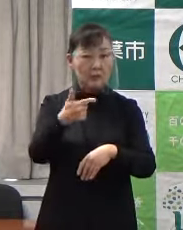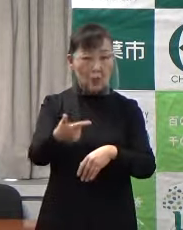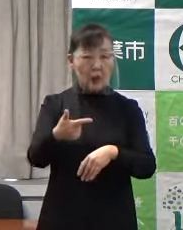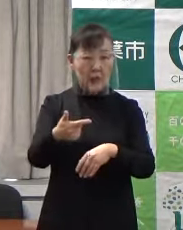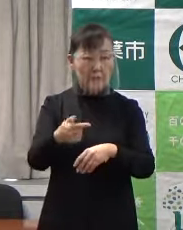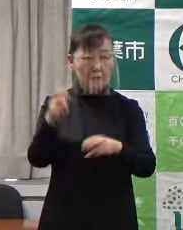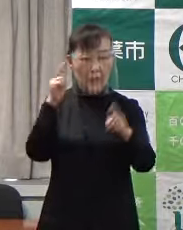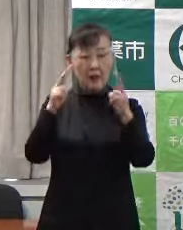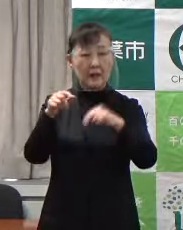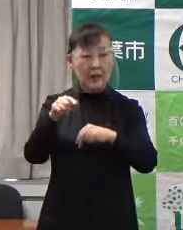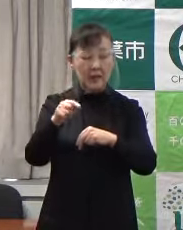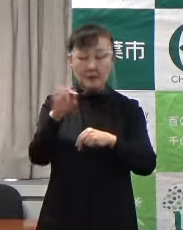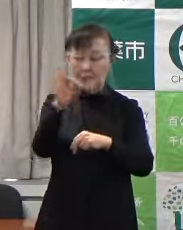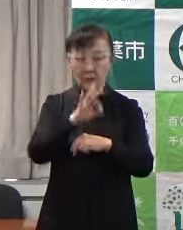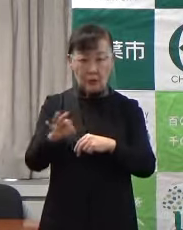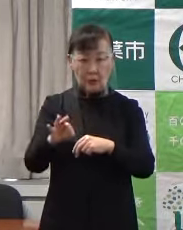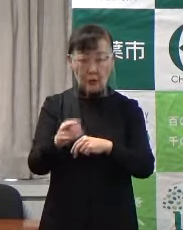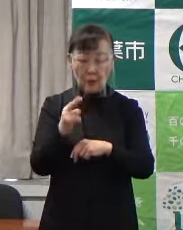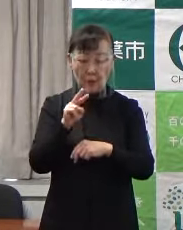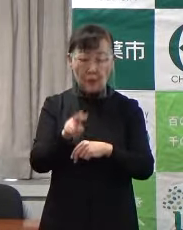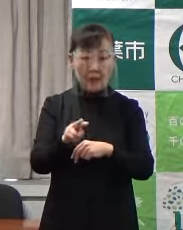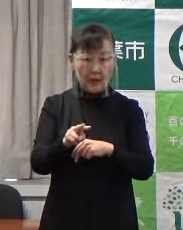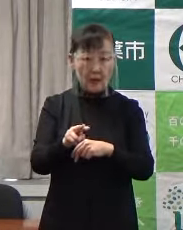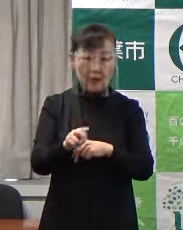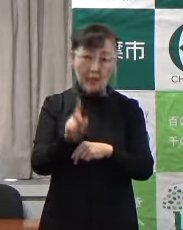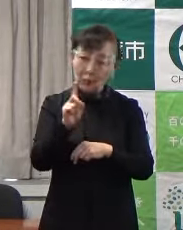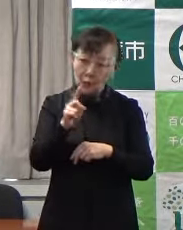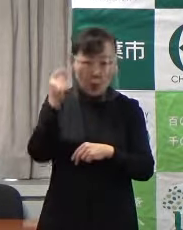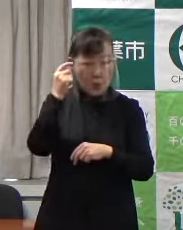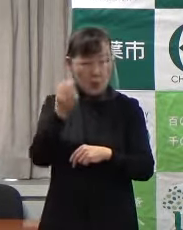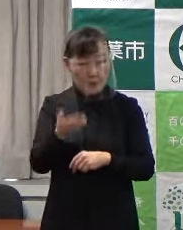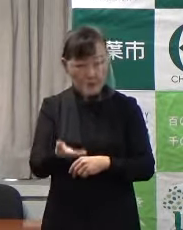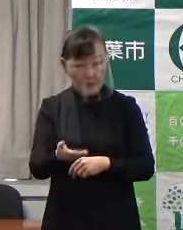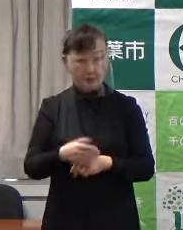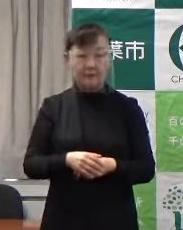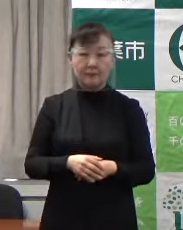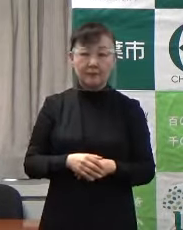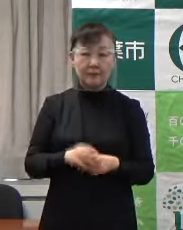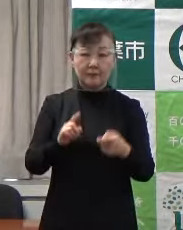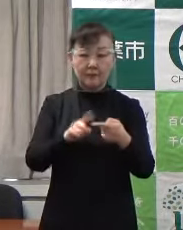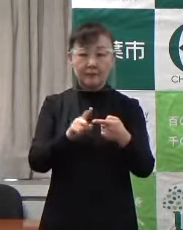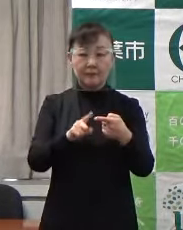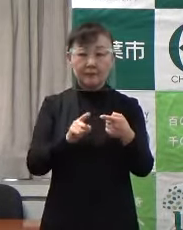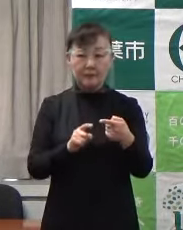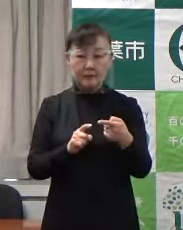をご覧になった人がどう思われたかということと、あと